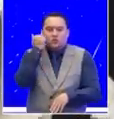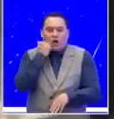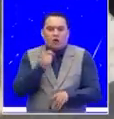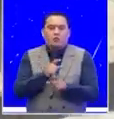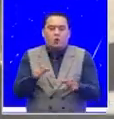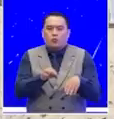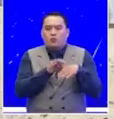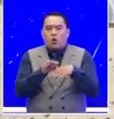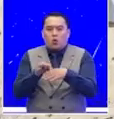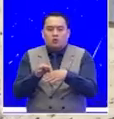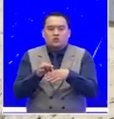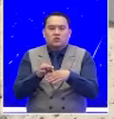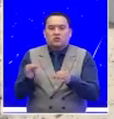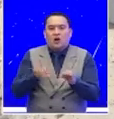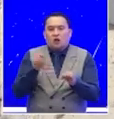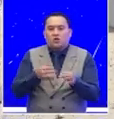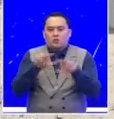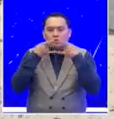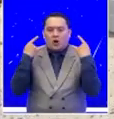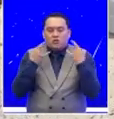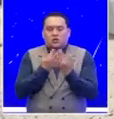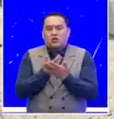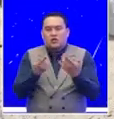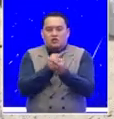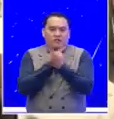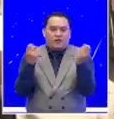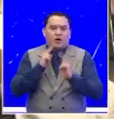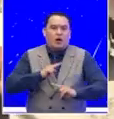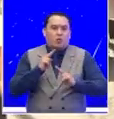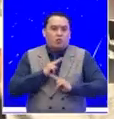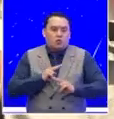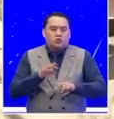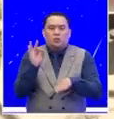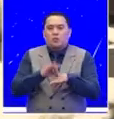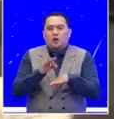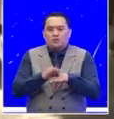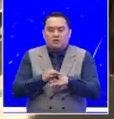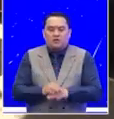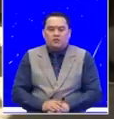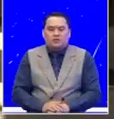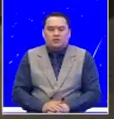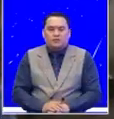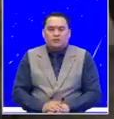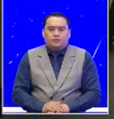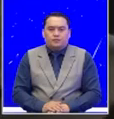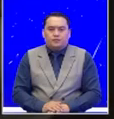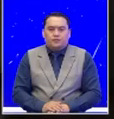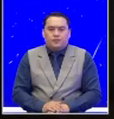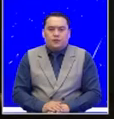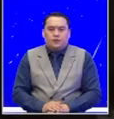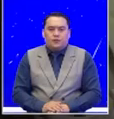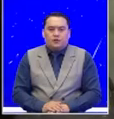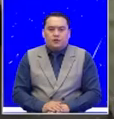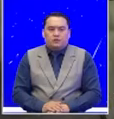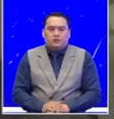развозка продуктовых корзин, пошив защитных масок, а также информационная работа по профилактике заболевания COVID-19. Евгения Присяжная, Абылай